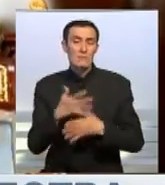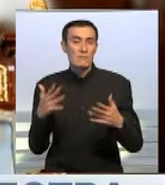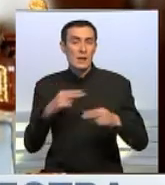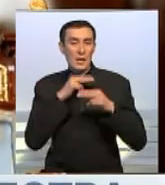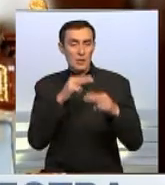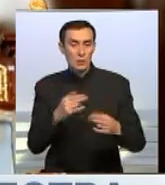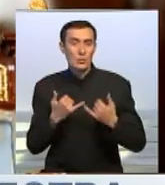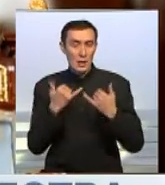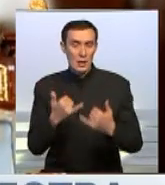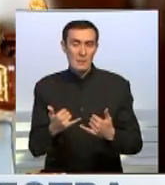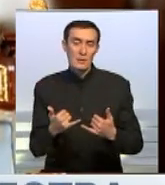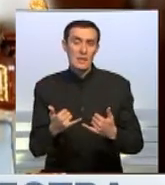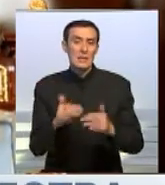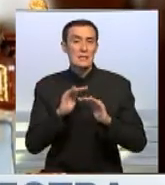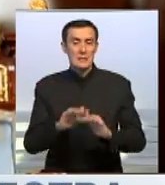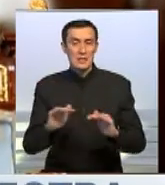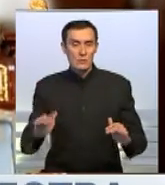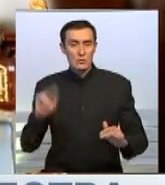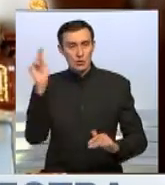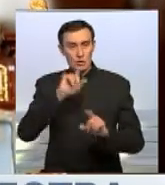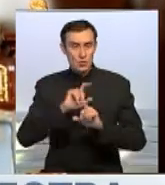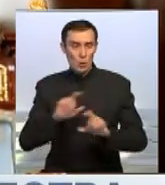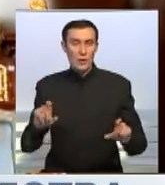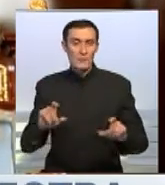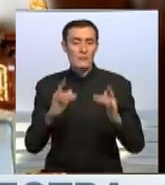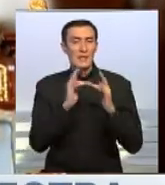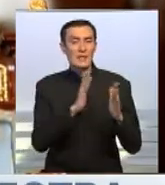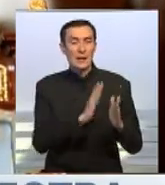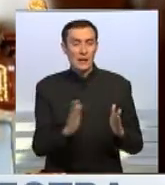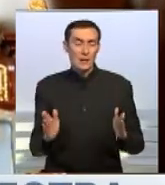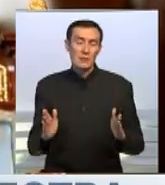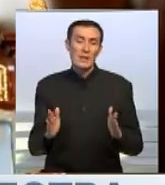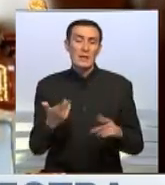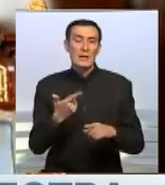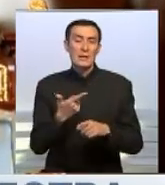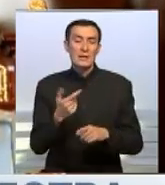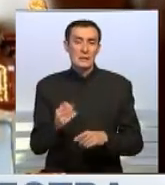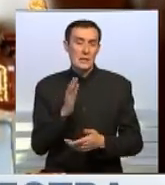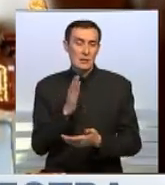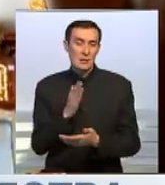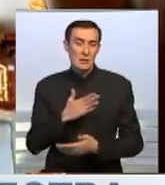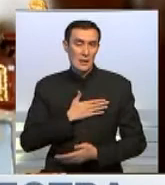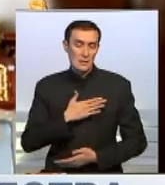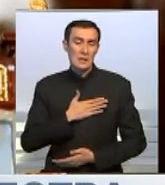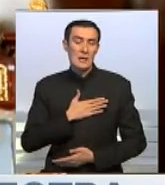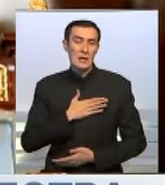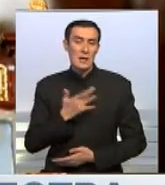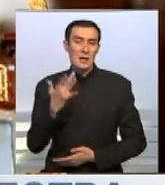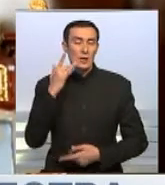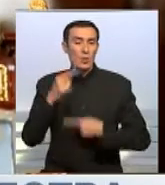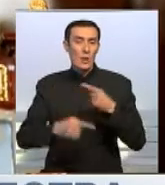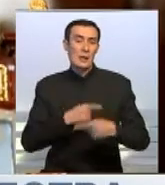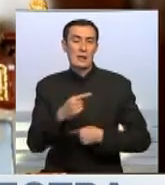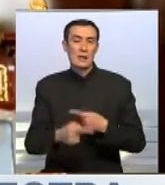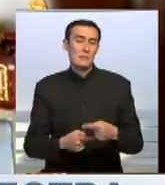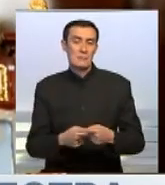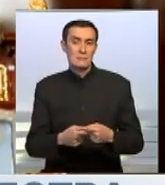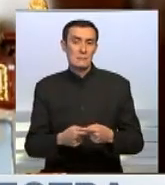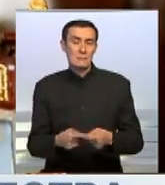отдаем детям, школам, интернатам, где от нас регулярно